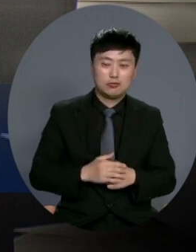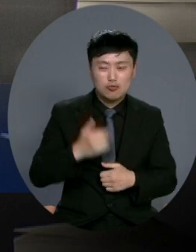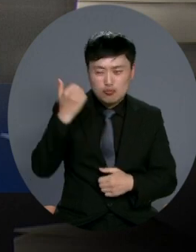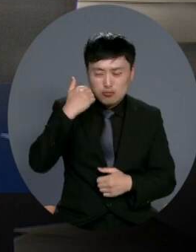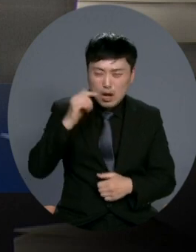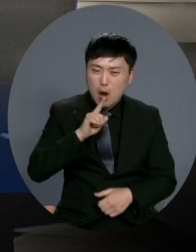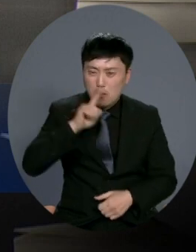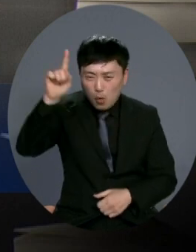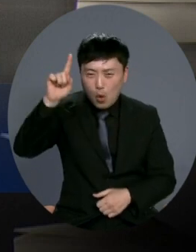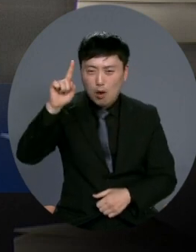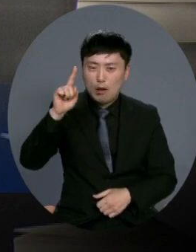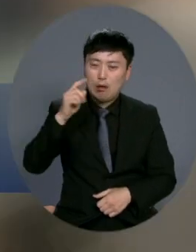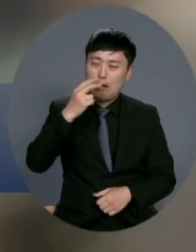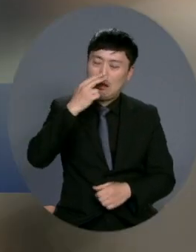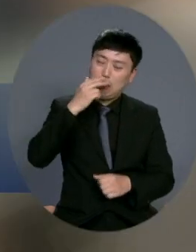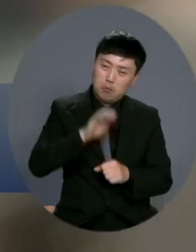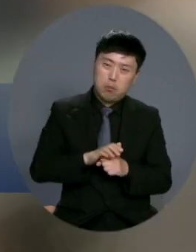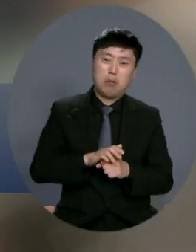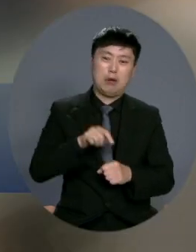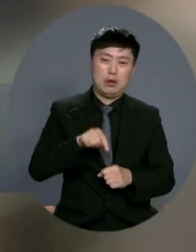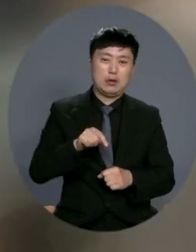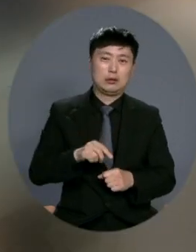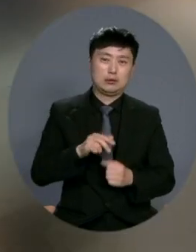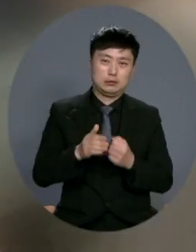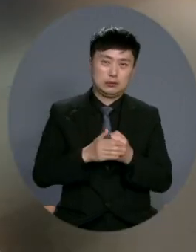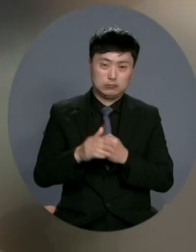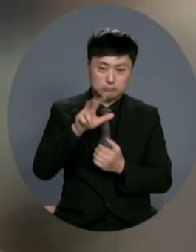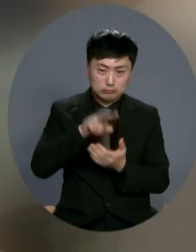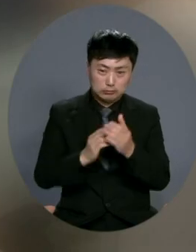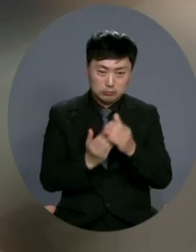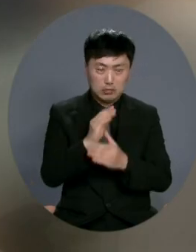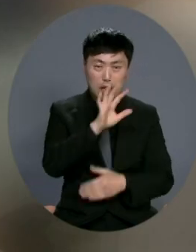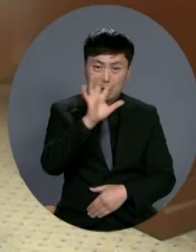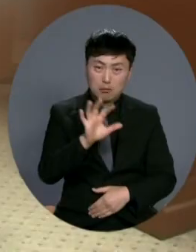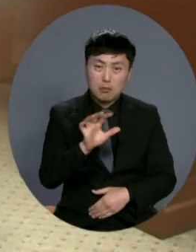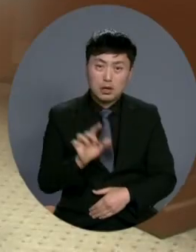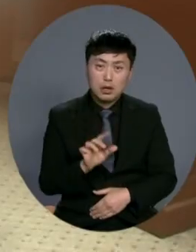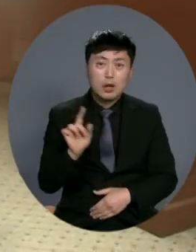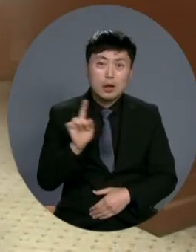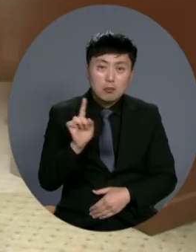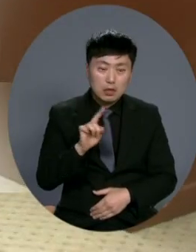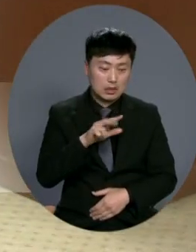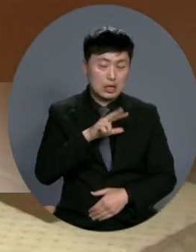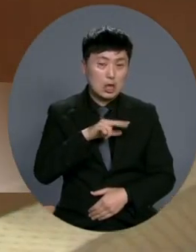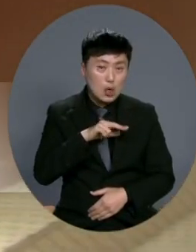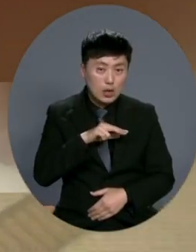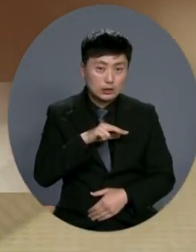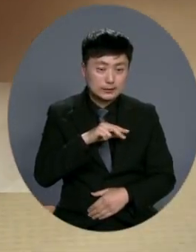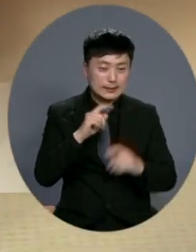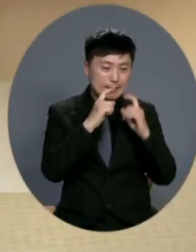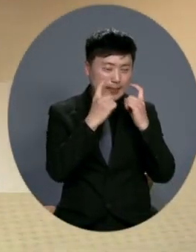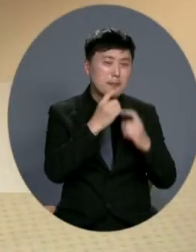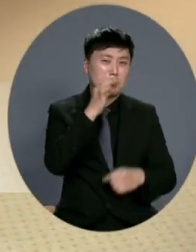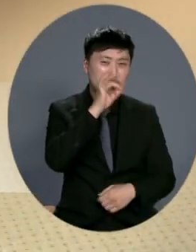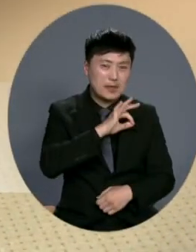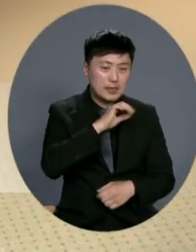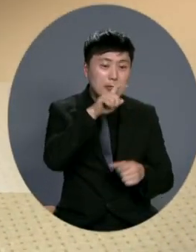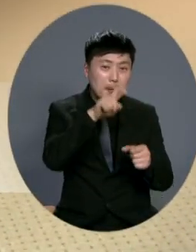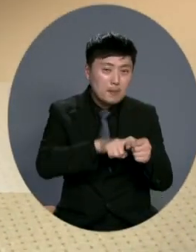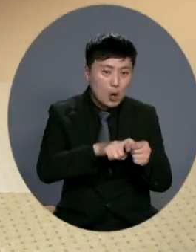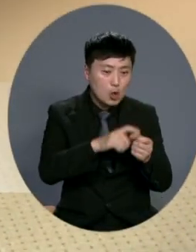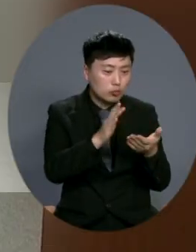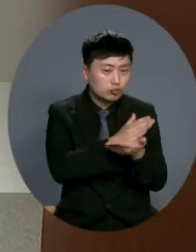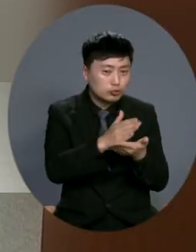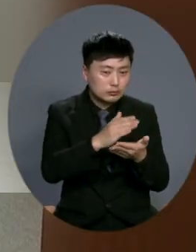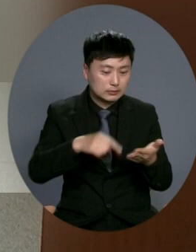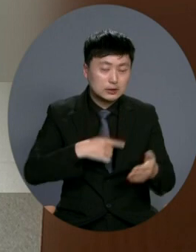캐가지고 이렇게 주의해서 제보를 하고. 이런 일이 되풀이되는 건 시의원들이 상임위원회 배정에 앞서 사적 이해관계 여부를